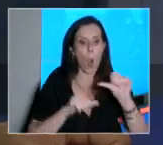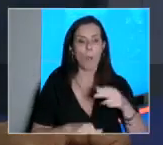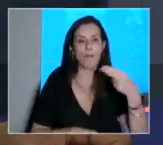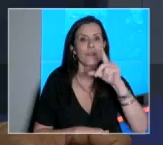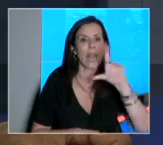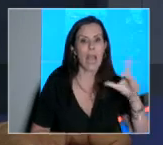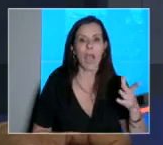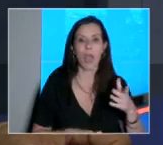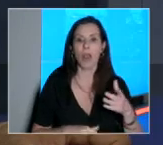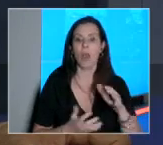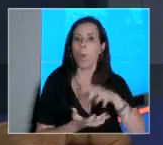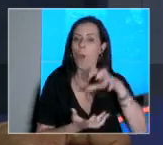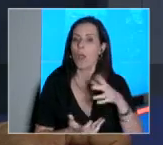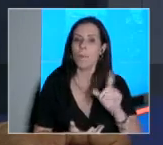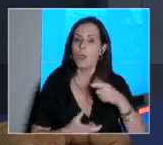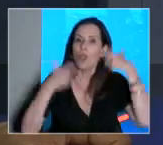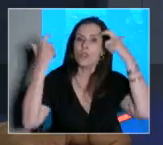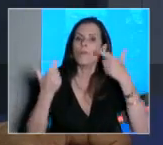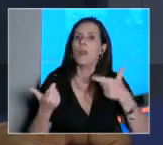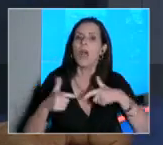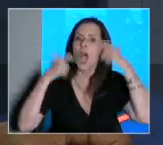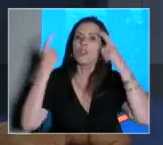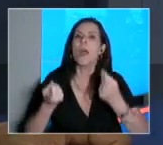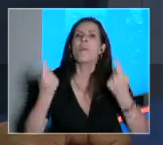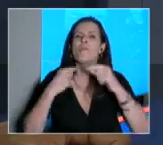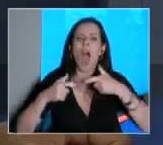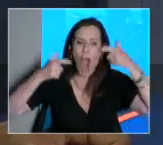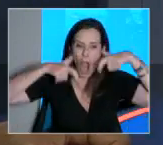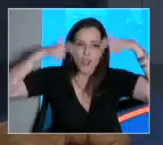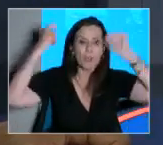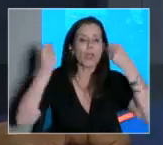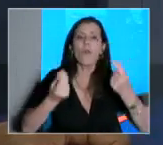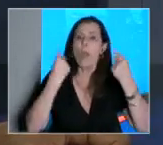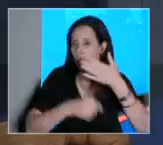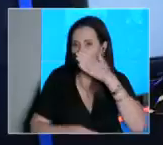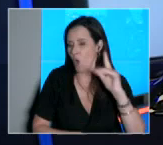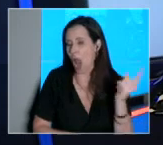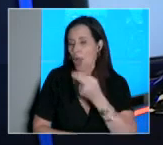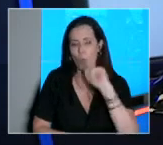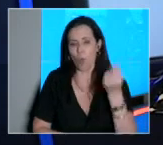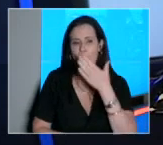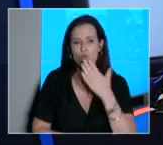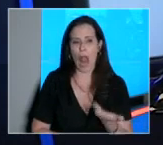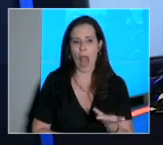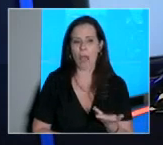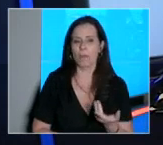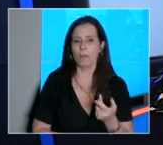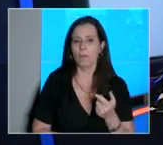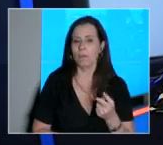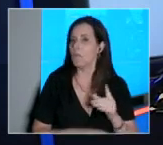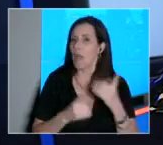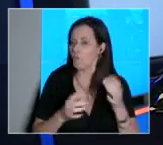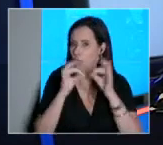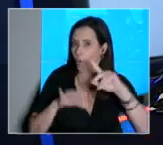וילל, ובורגר בר. מי השפים הטובים? איפה יצאו? עזרא קדם? אסף גרנית, מחנה יהודה. כן, כל החבר'ה הטובים